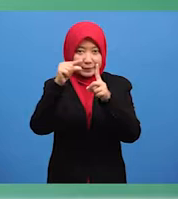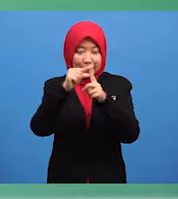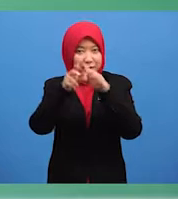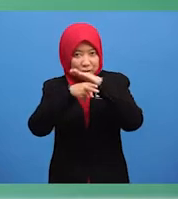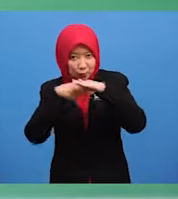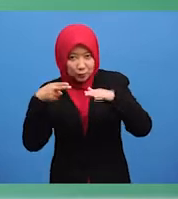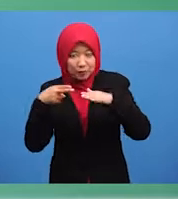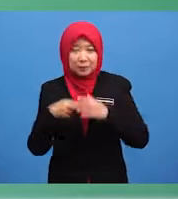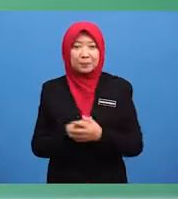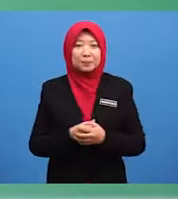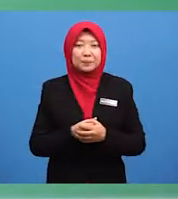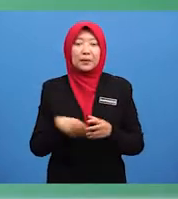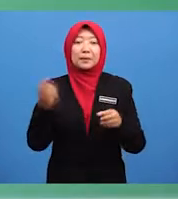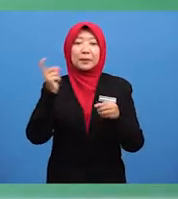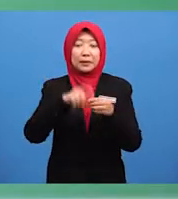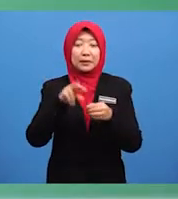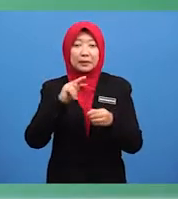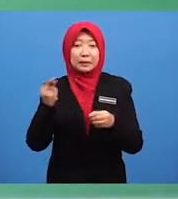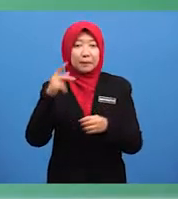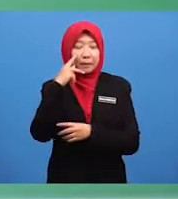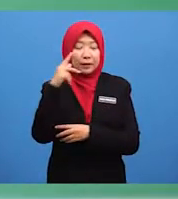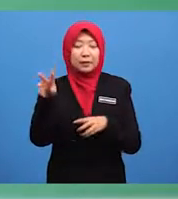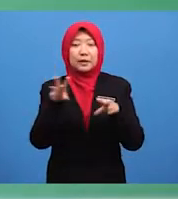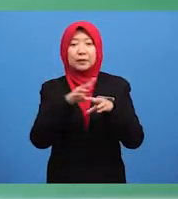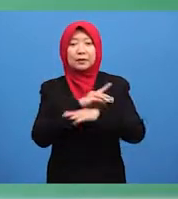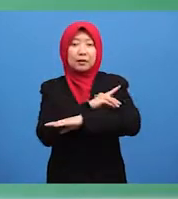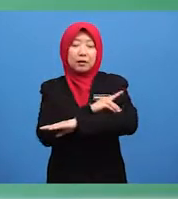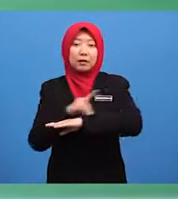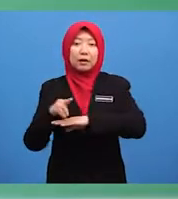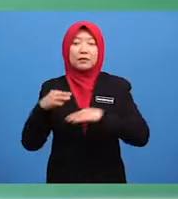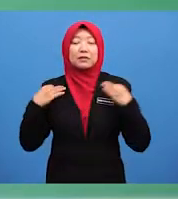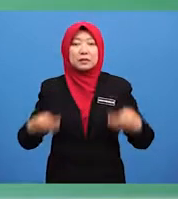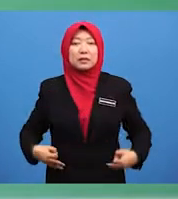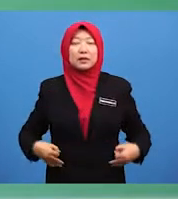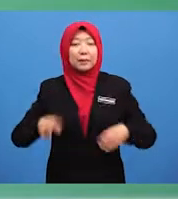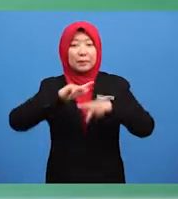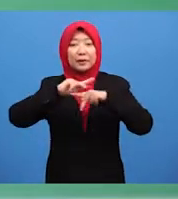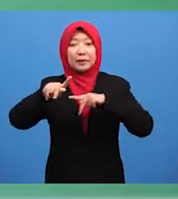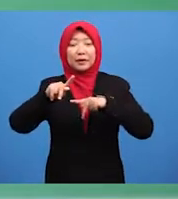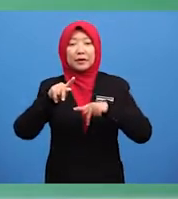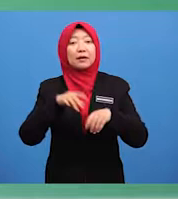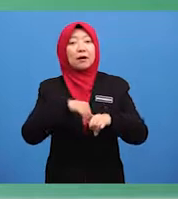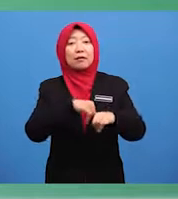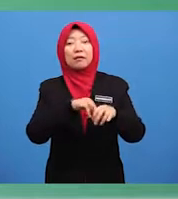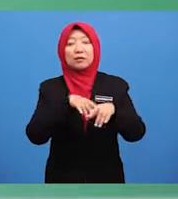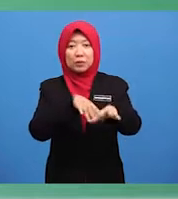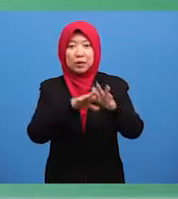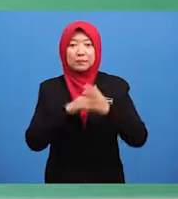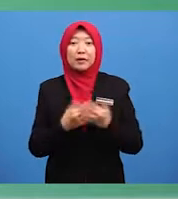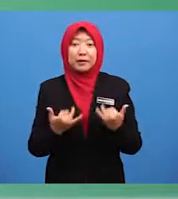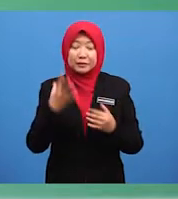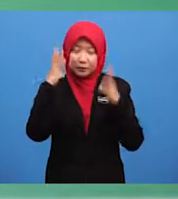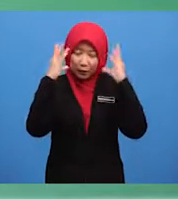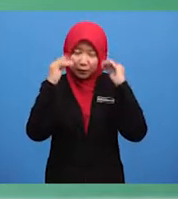yang tersembunyi berkaitan pandang darat fizikal peringkat aliran sungai. Cikgu